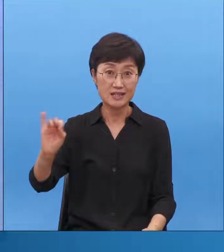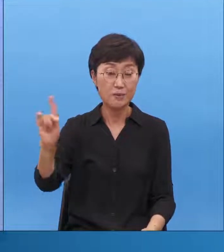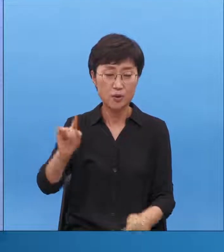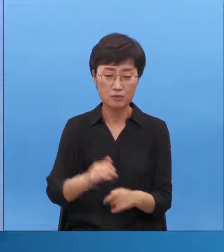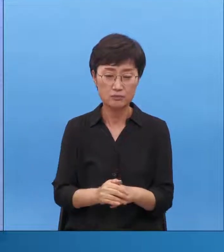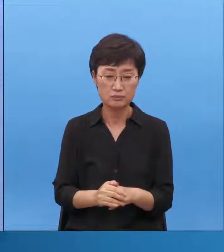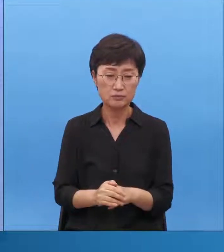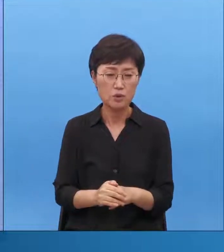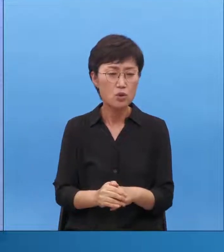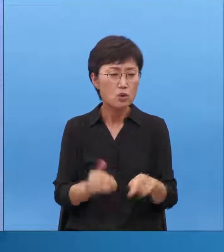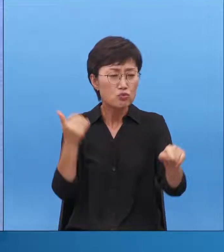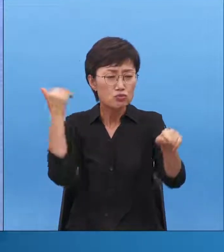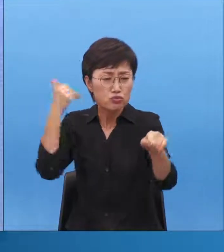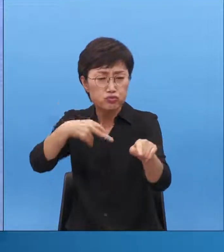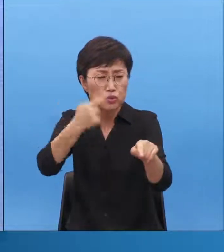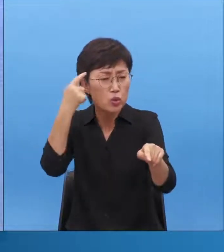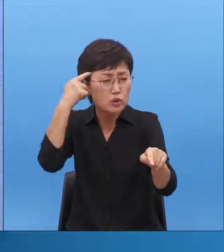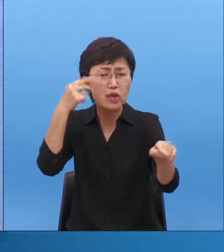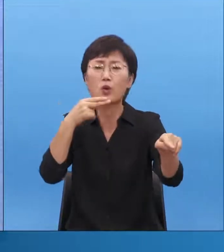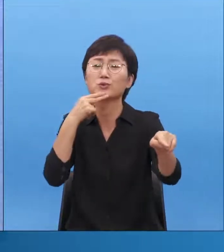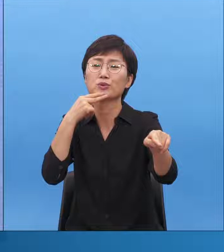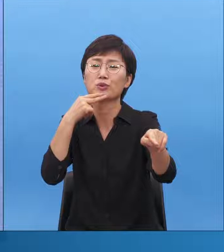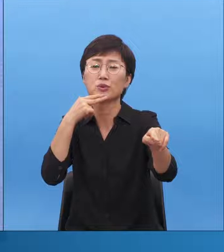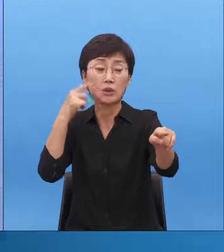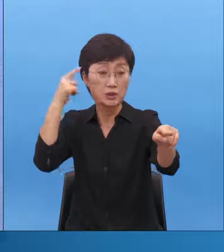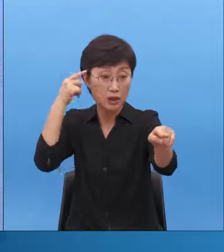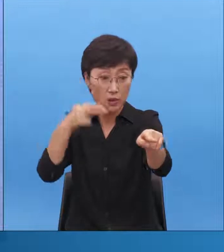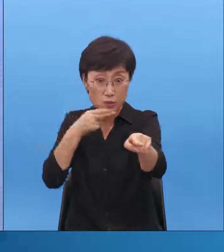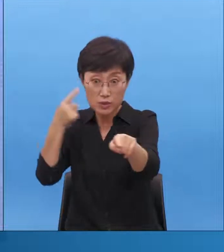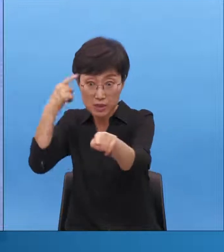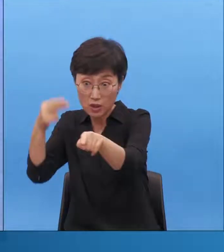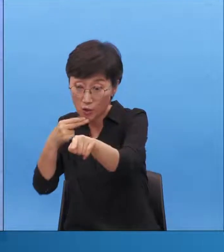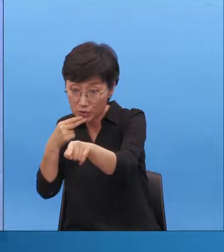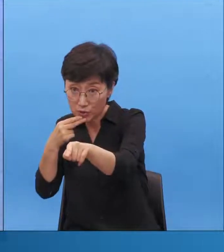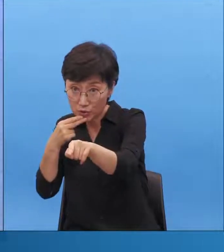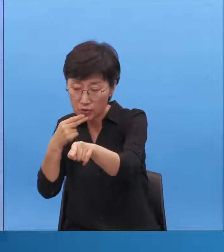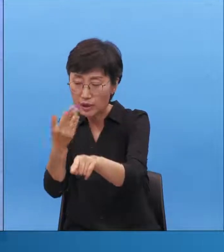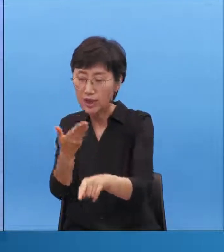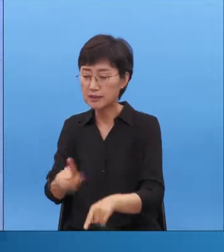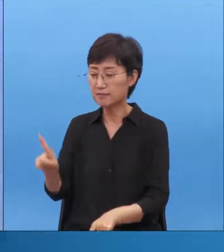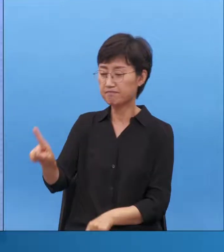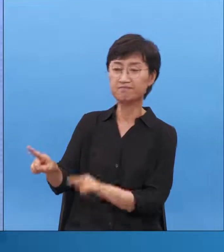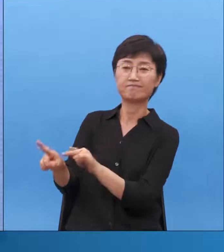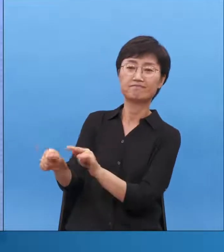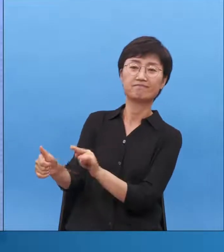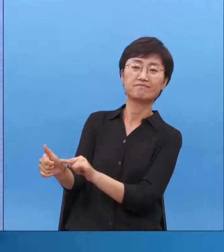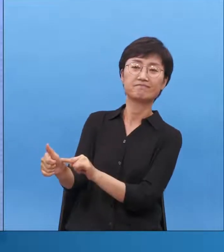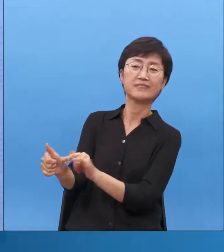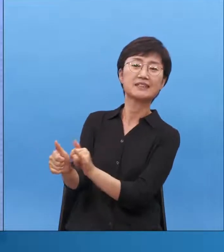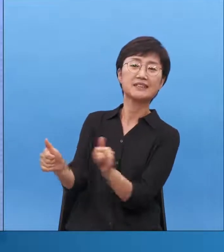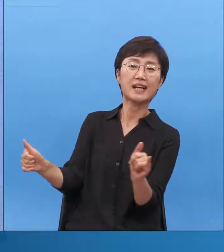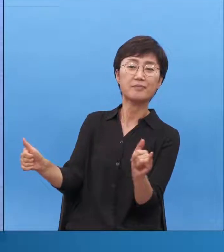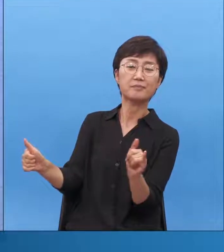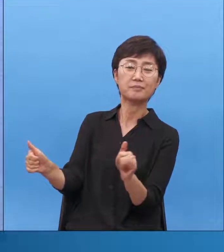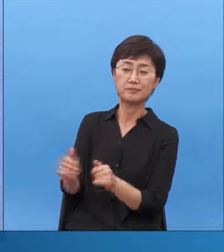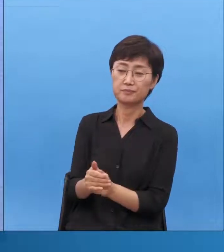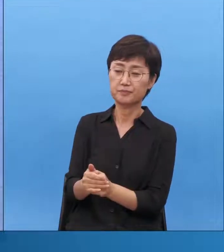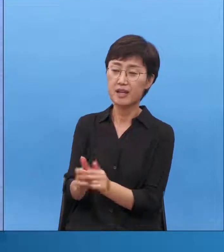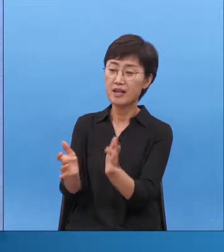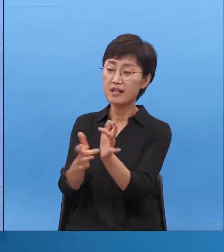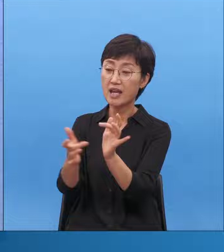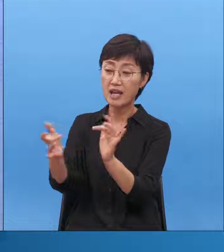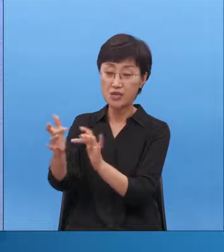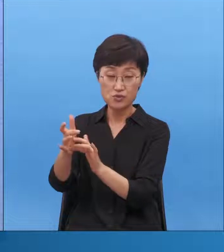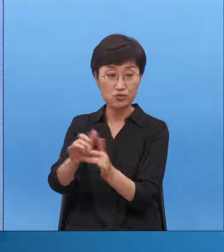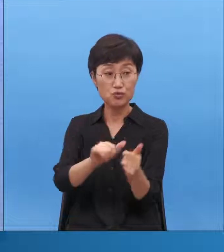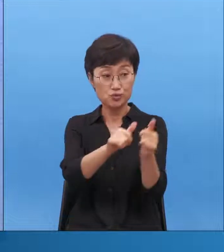what we 뭡니까? call nothing. 길이 남을 장례식을 했어요. Now, they made a burial, a 역사에 영원히 funeral, 남는 장례식. a funeral that will last